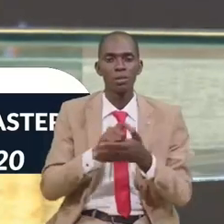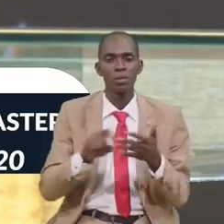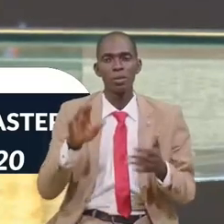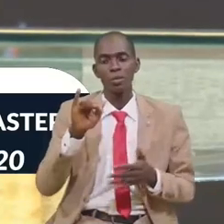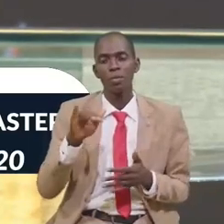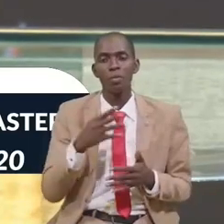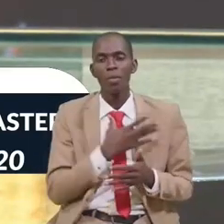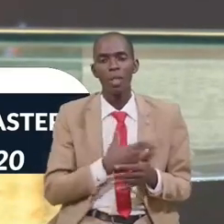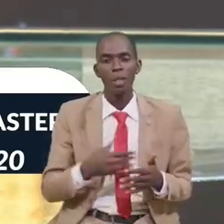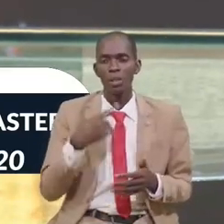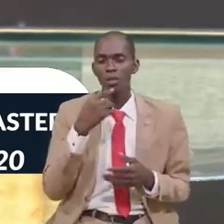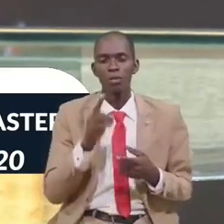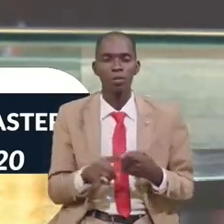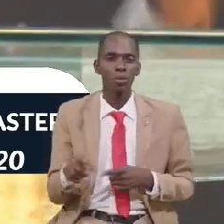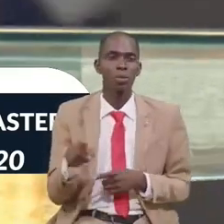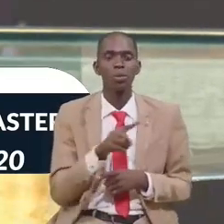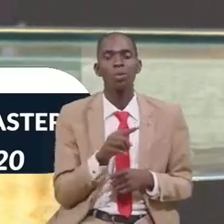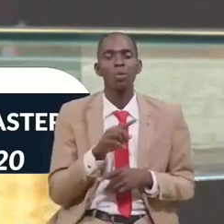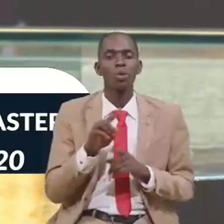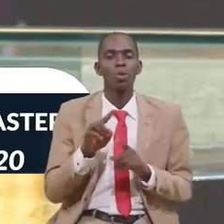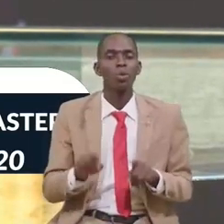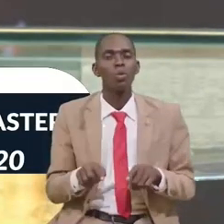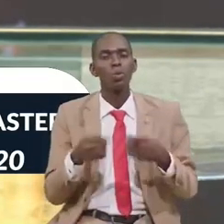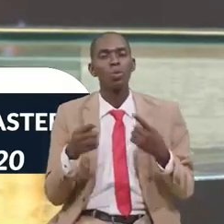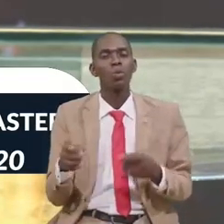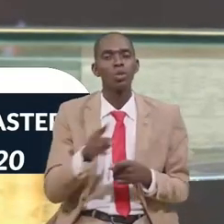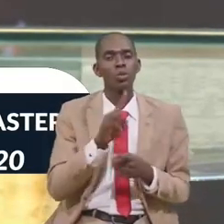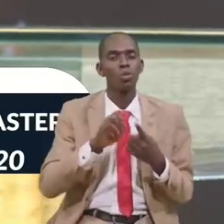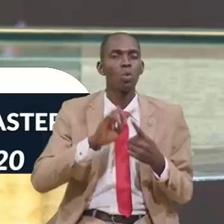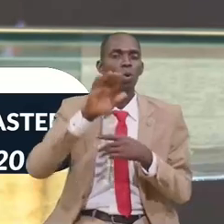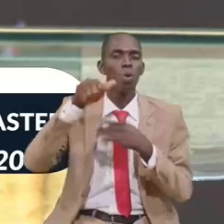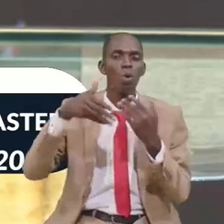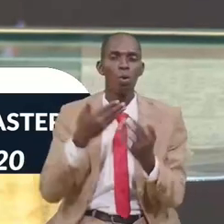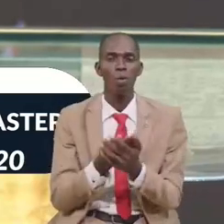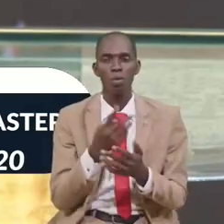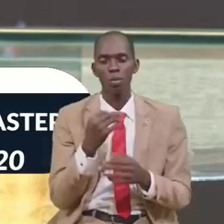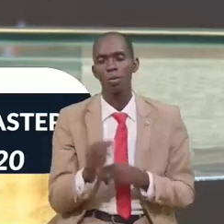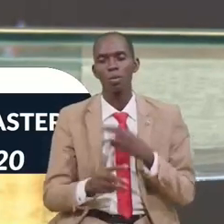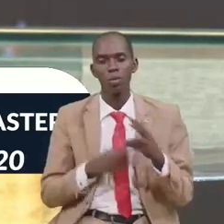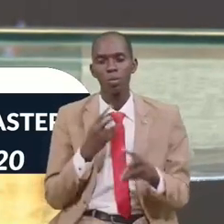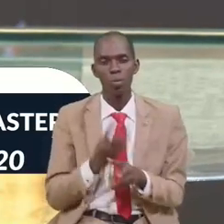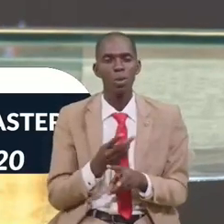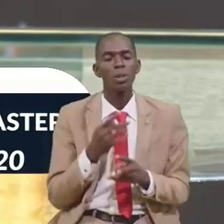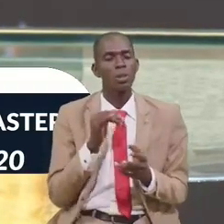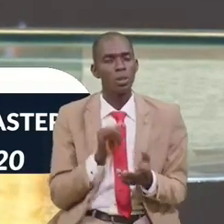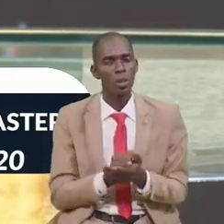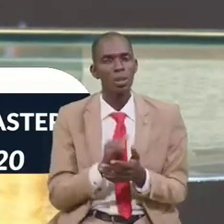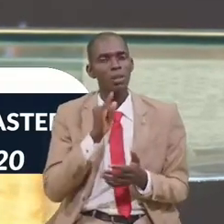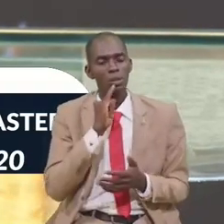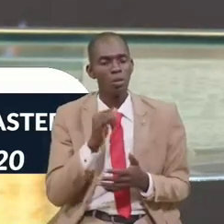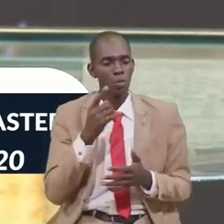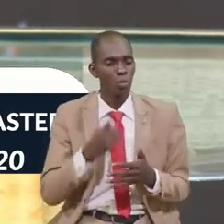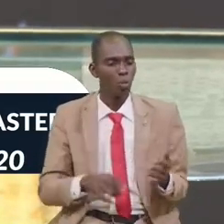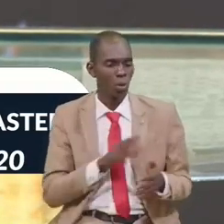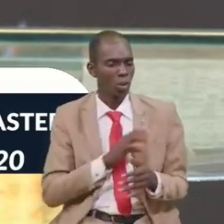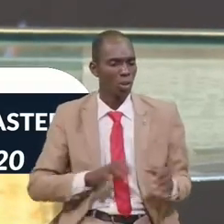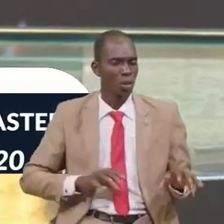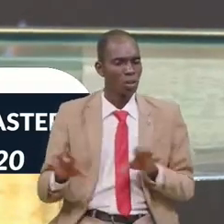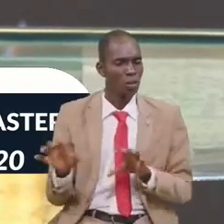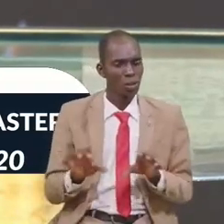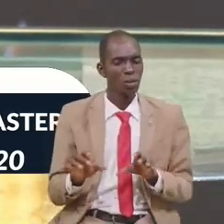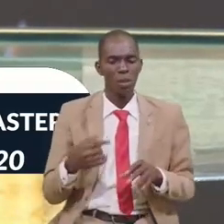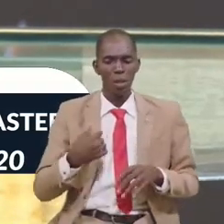Puis il leur dit, allez par tout le monde. C'est ce qu'il a dit. Et que je l'ai fait de cette manière. J'ai traversé toutes les villes,